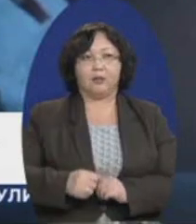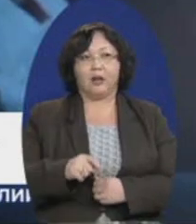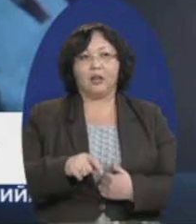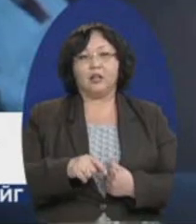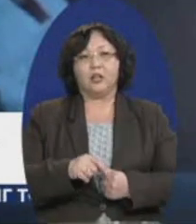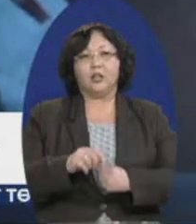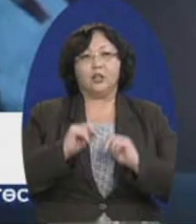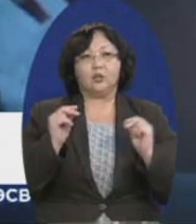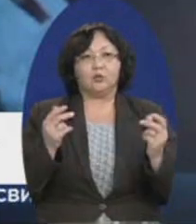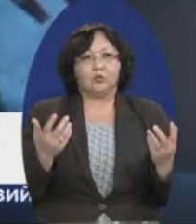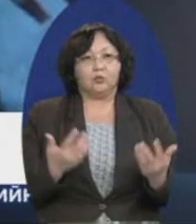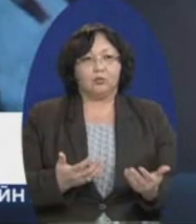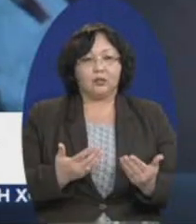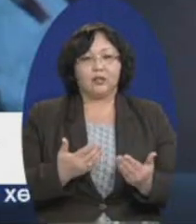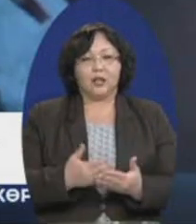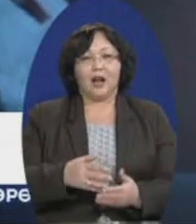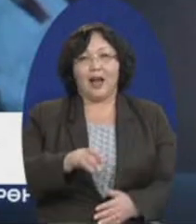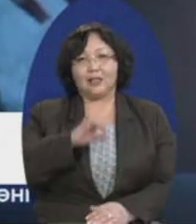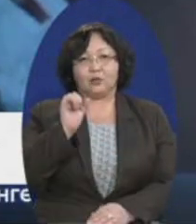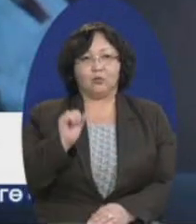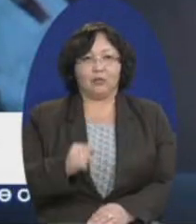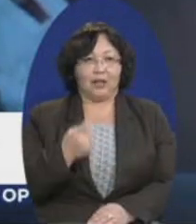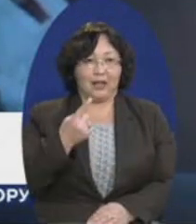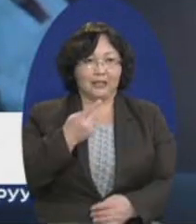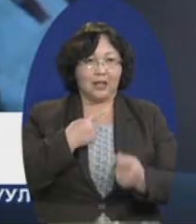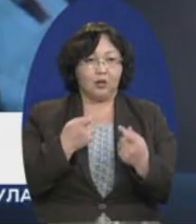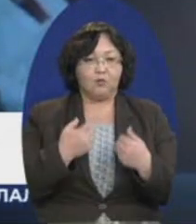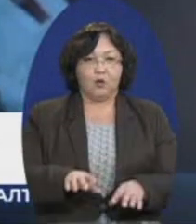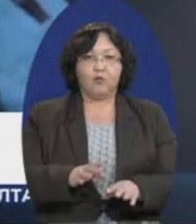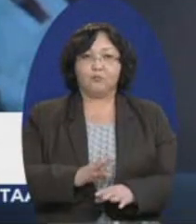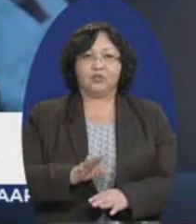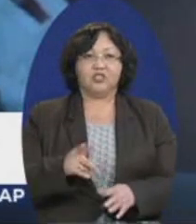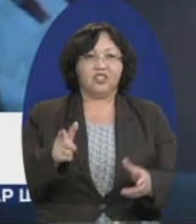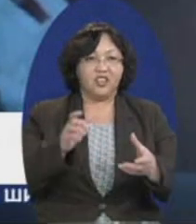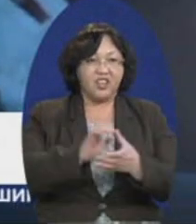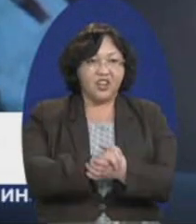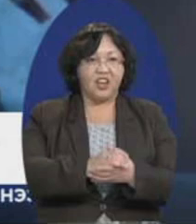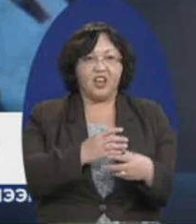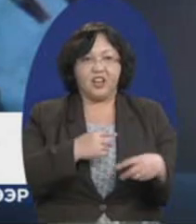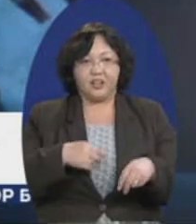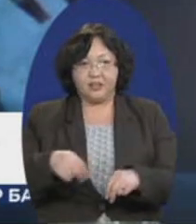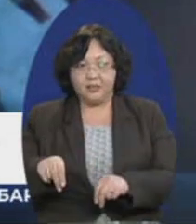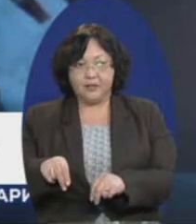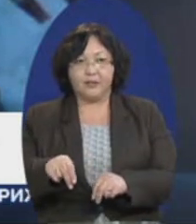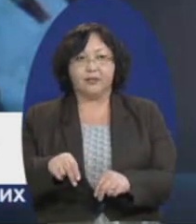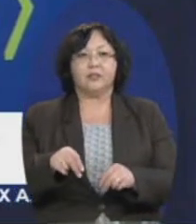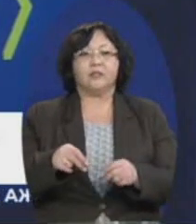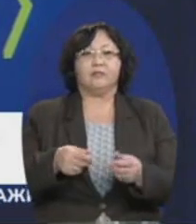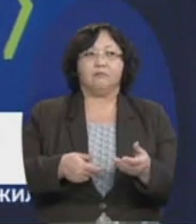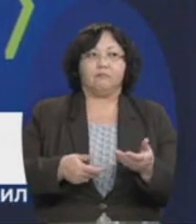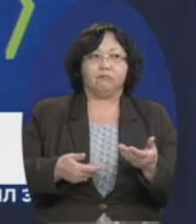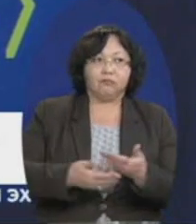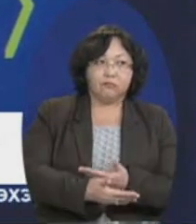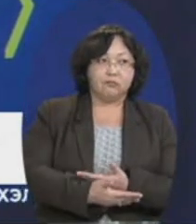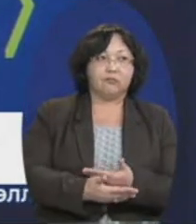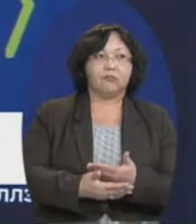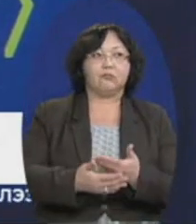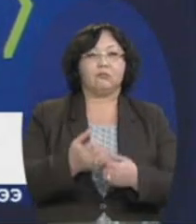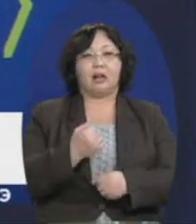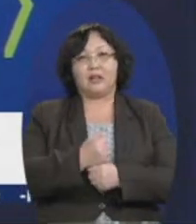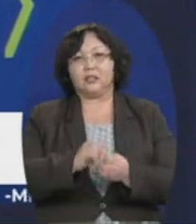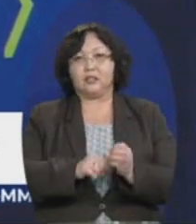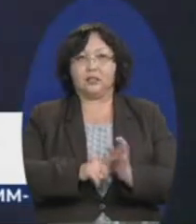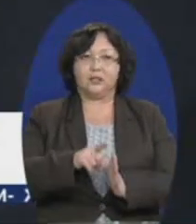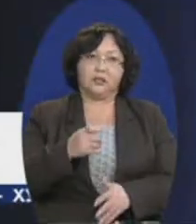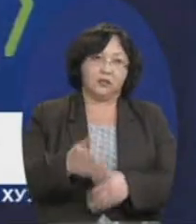Үеэр бол зөвхөн үйл асуудлыг яриад шийдэхгүй шаг гэрээ контрактаа байгуулад хамтын ажиллагааны гар үүсгээ зураад ажлууд бол өрнж эхэлсэн. За